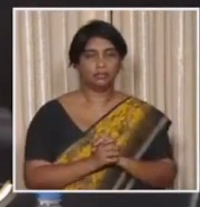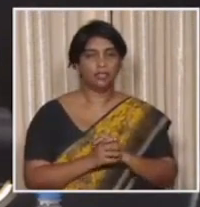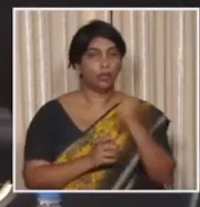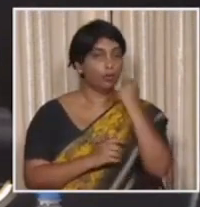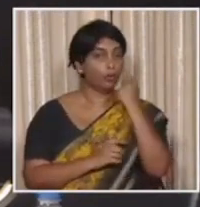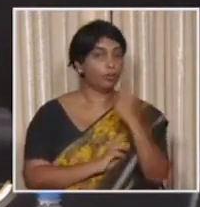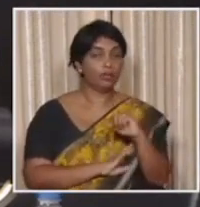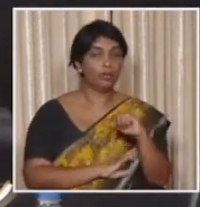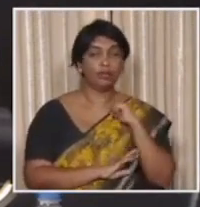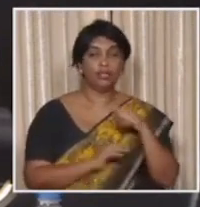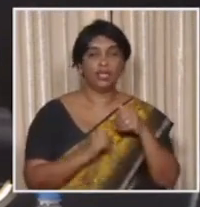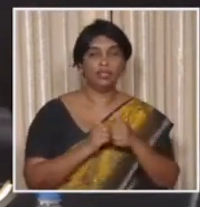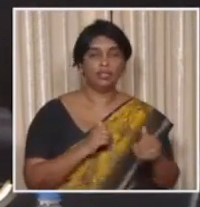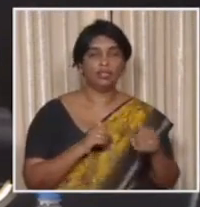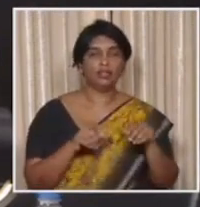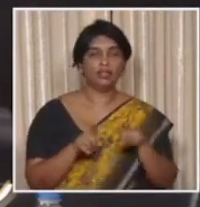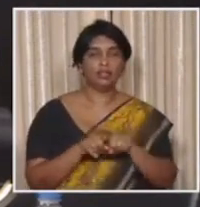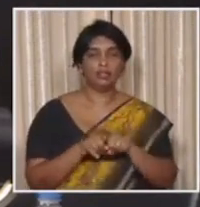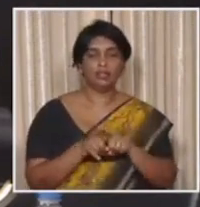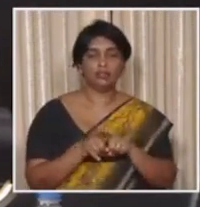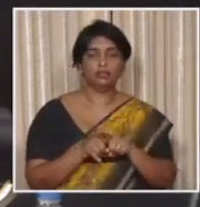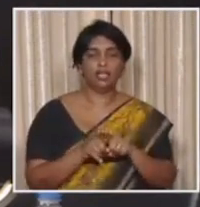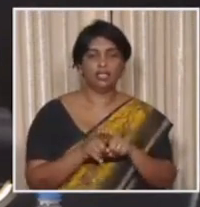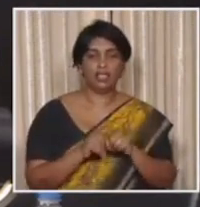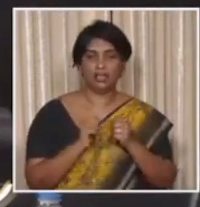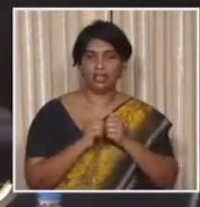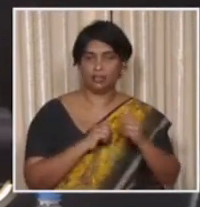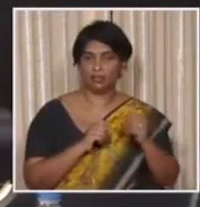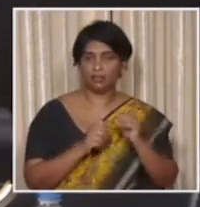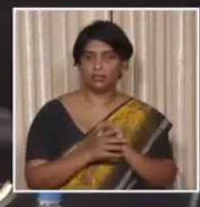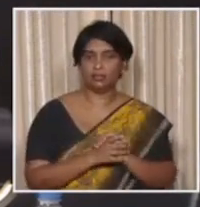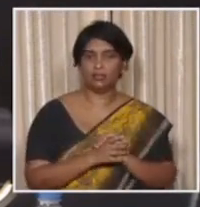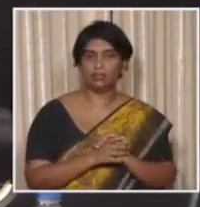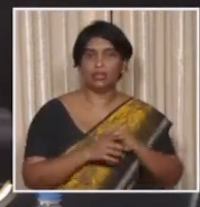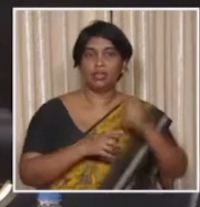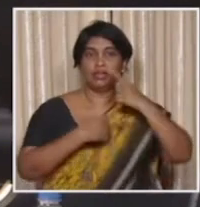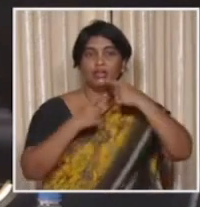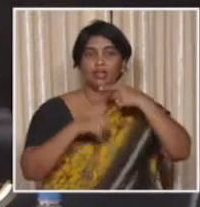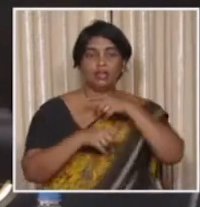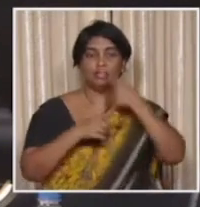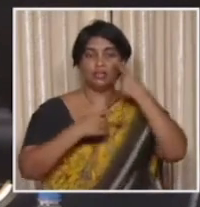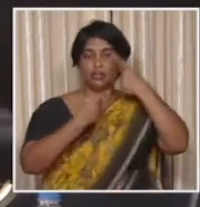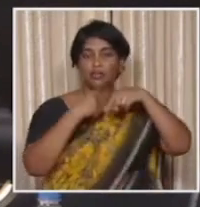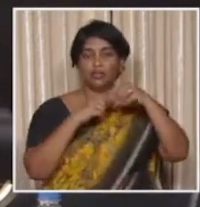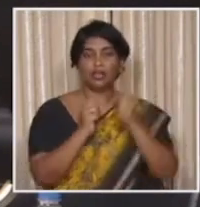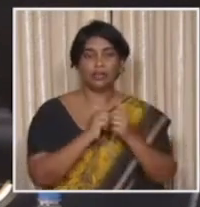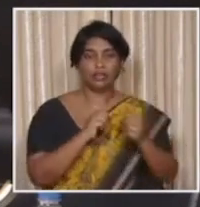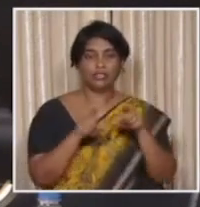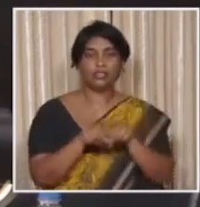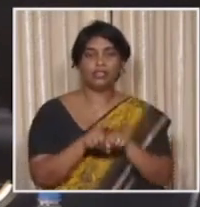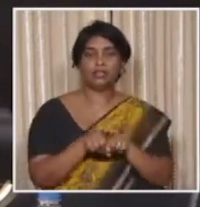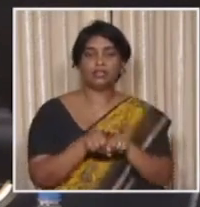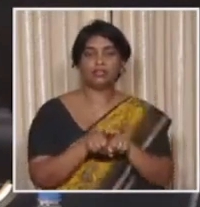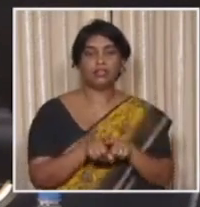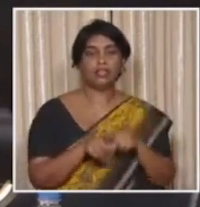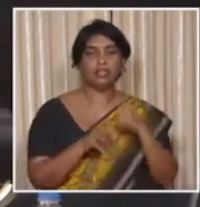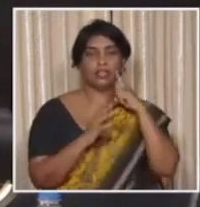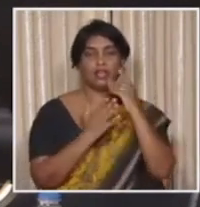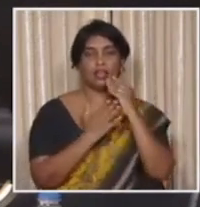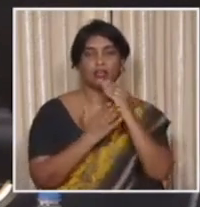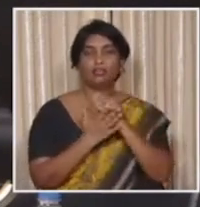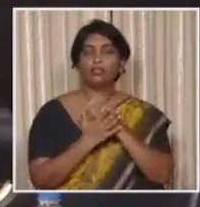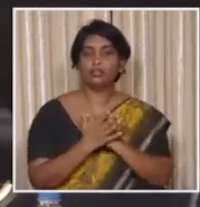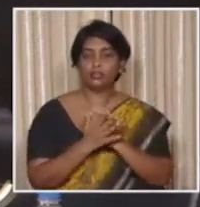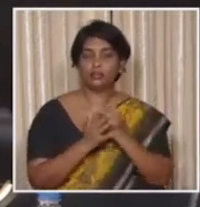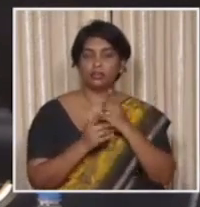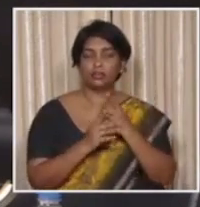රුපියලයේ කුමක් වේද 2048 වෙනකොට. මේක නොයෙකුත් විදියට අපිට ගාන හදන්න පුළුවන්. ගිය අවුරුද්දේ විශාල